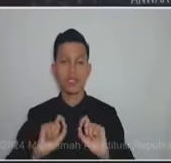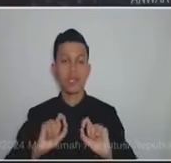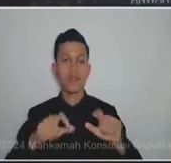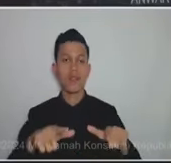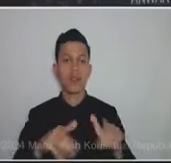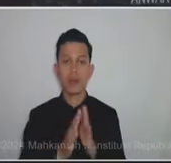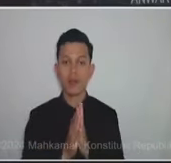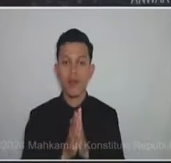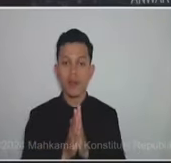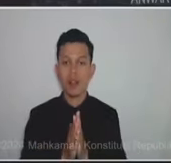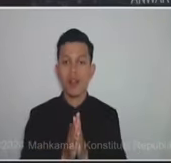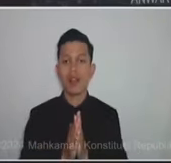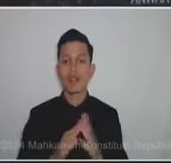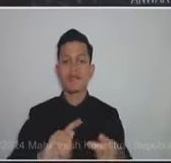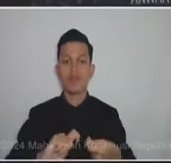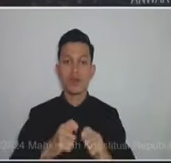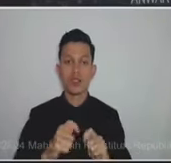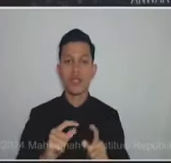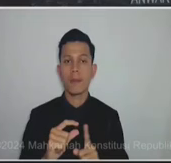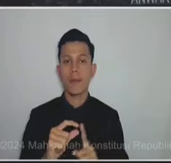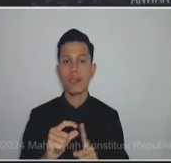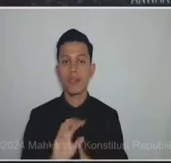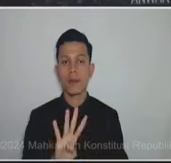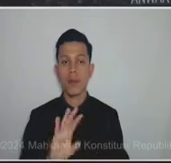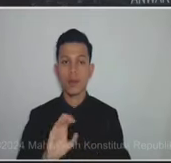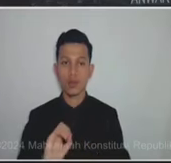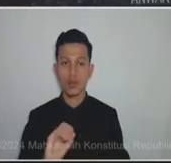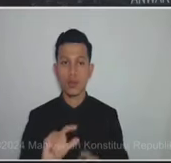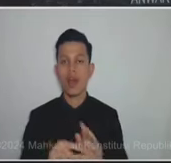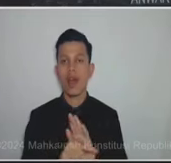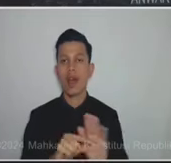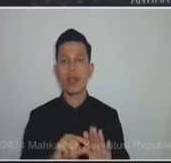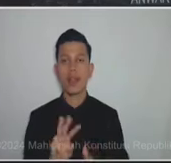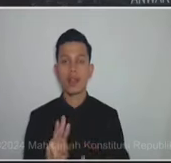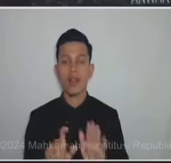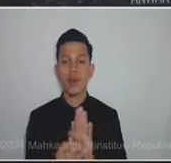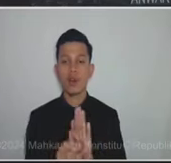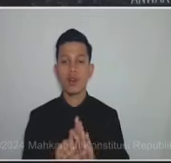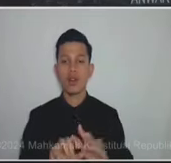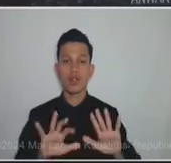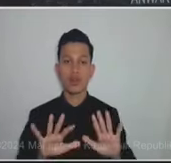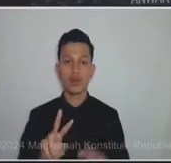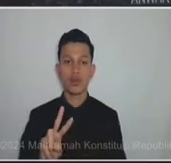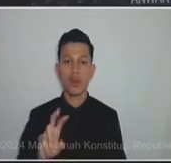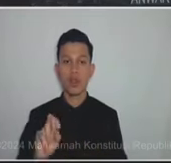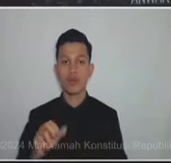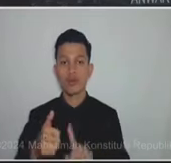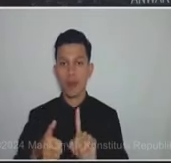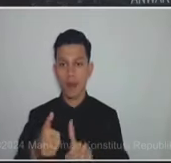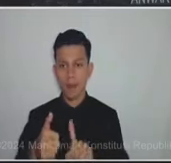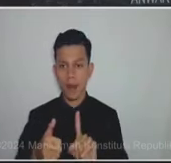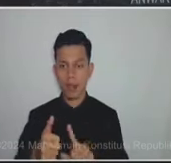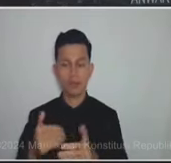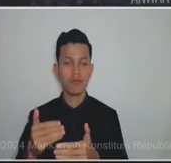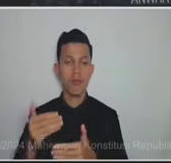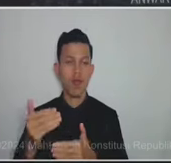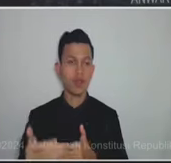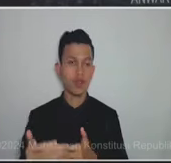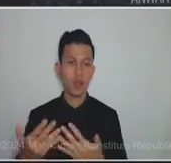norma pasal 40 ayat 3 undang-undang 10 2016 maka selanjut ya